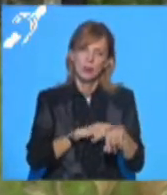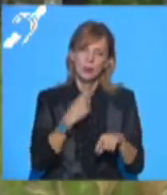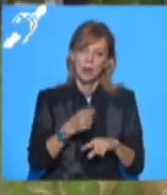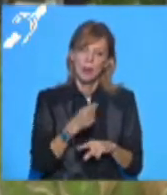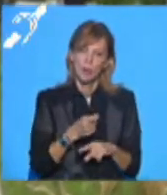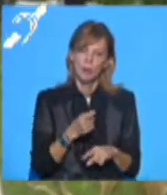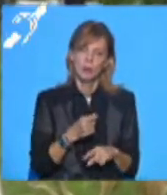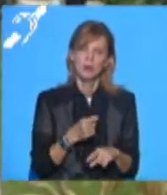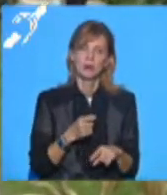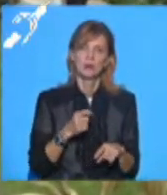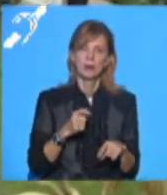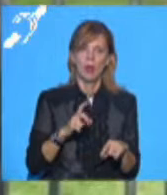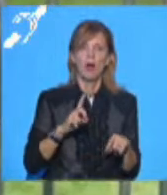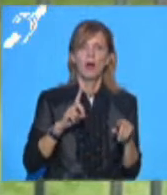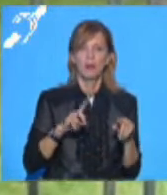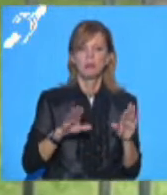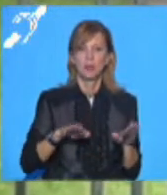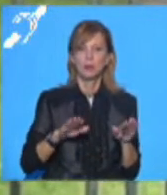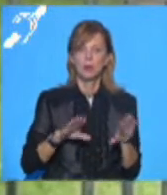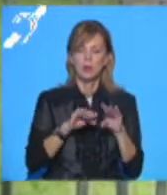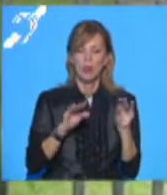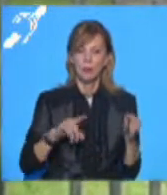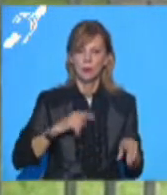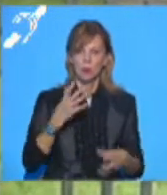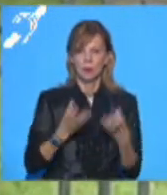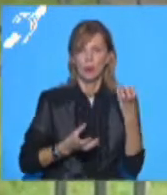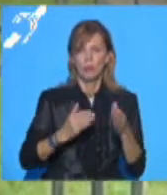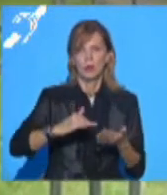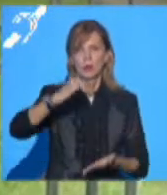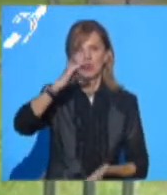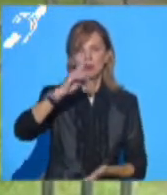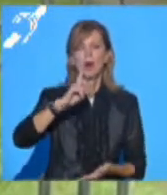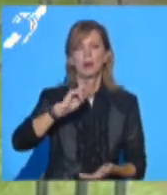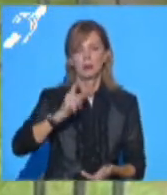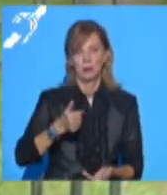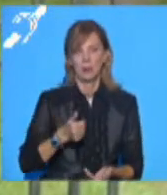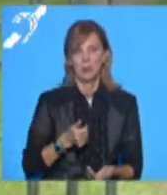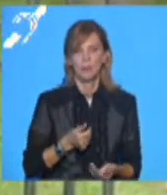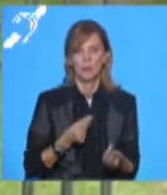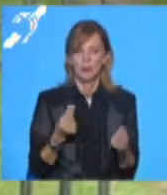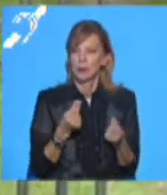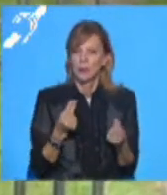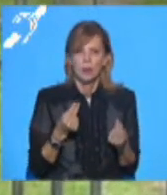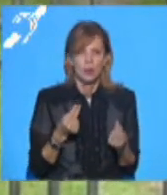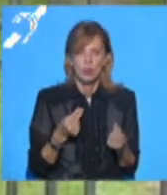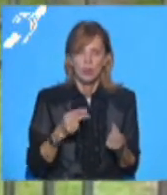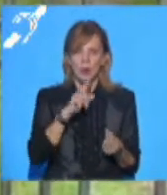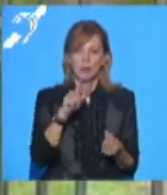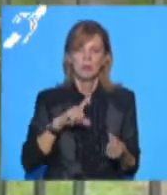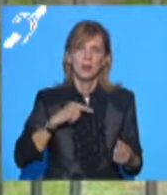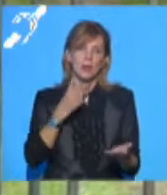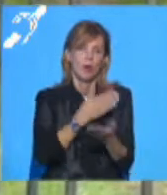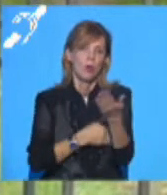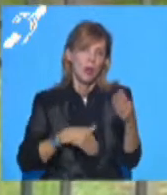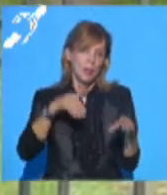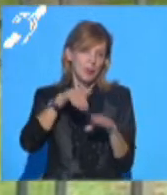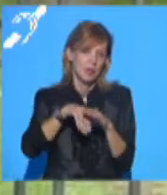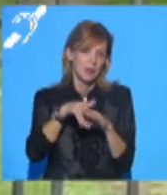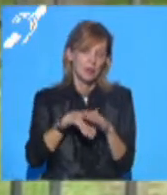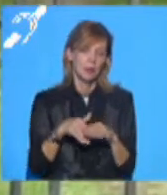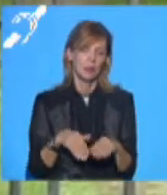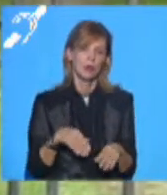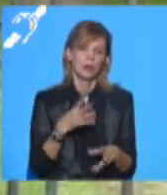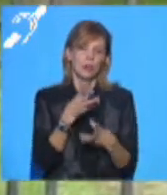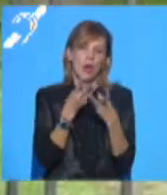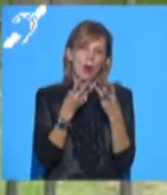acolo, 11 la 10 a plecat. Erau flăcări mari? Flăcări mari. Dar ce era acolo? Lemn sau ce? Lemn. Ce n-ați